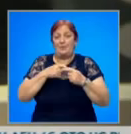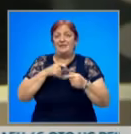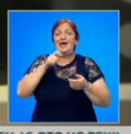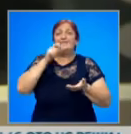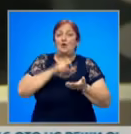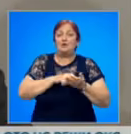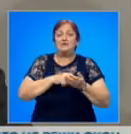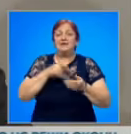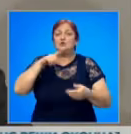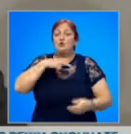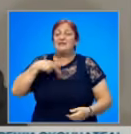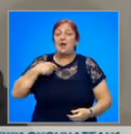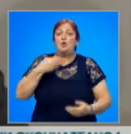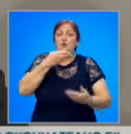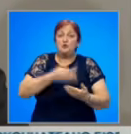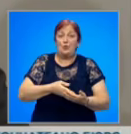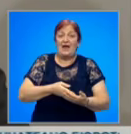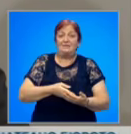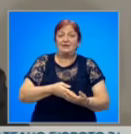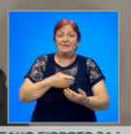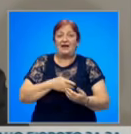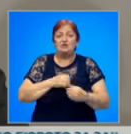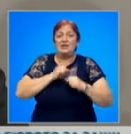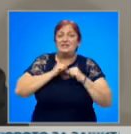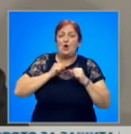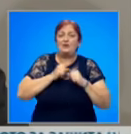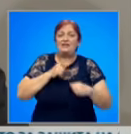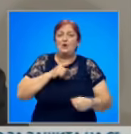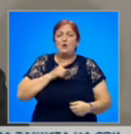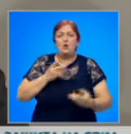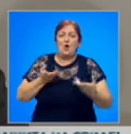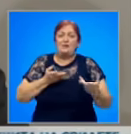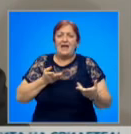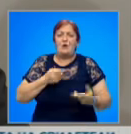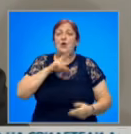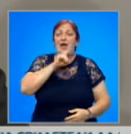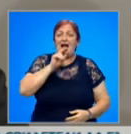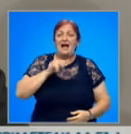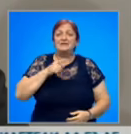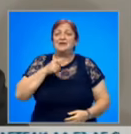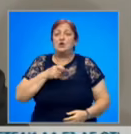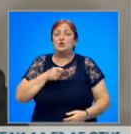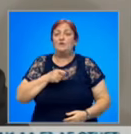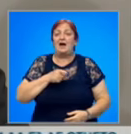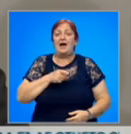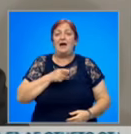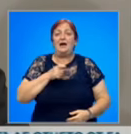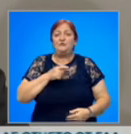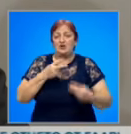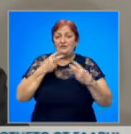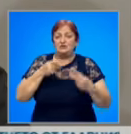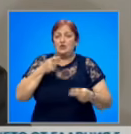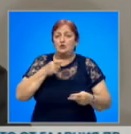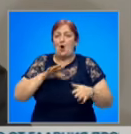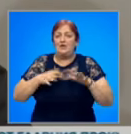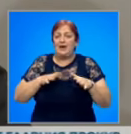за социално осигуряване. Така че опасенията, които някои изказаха за това, че видите ли,